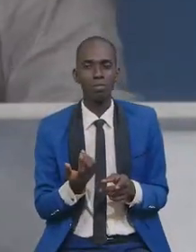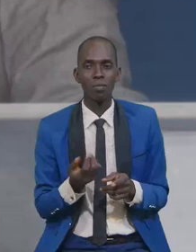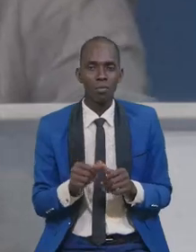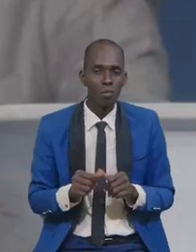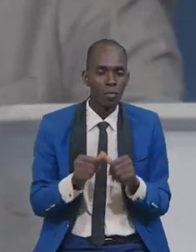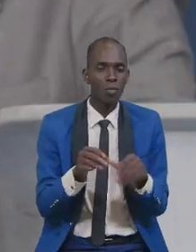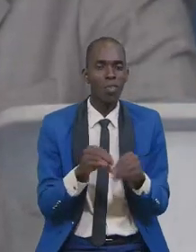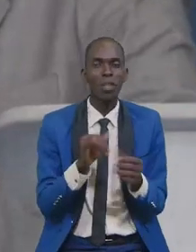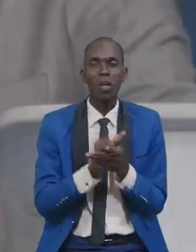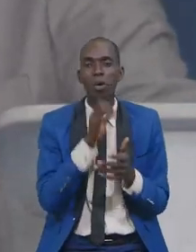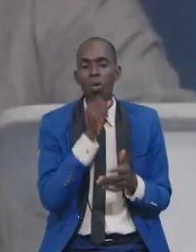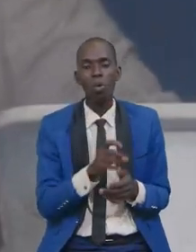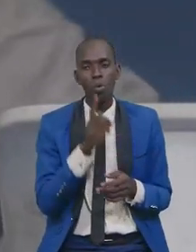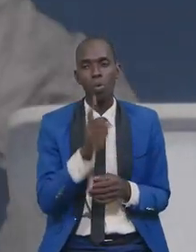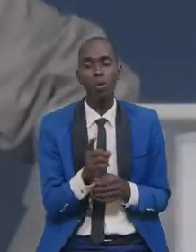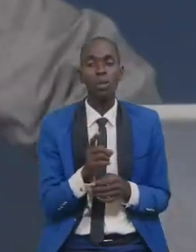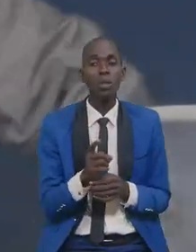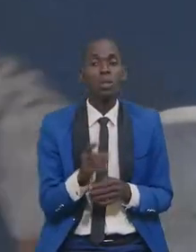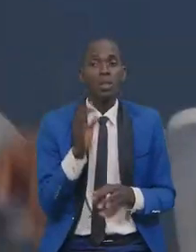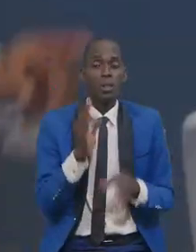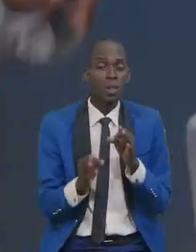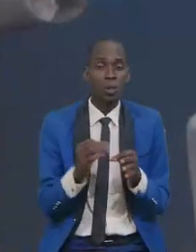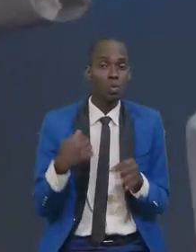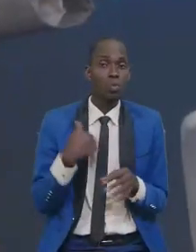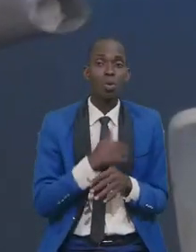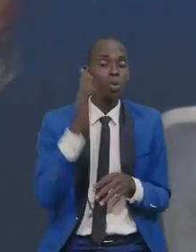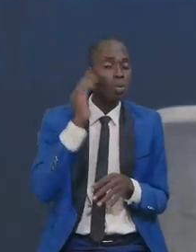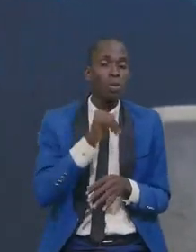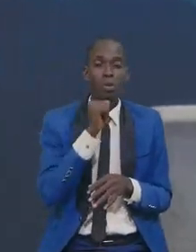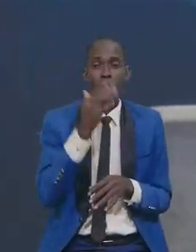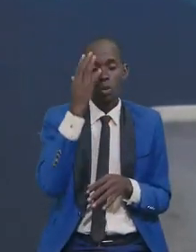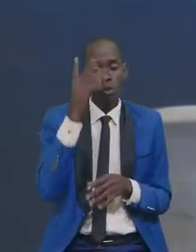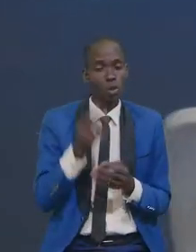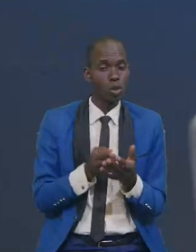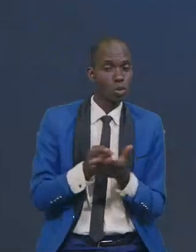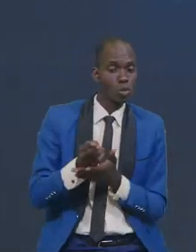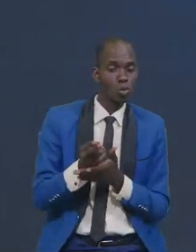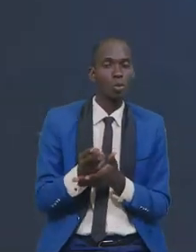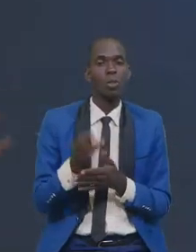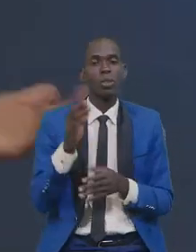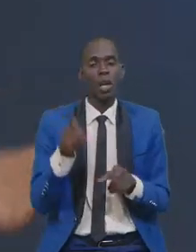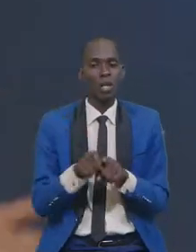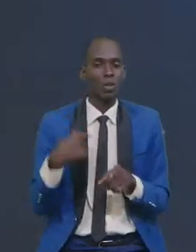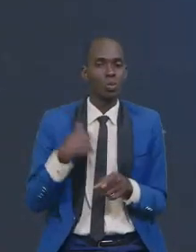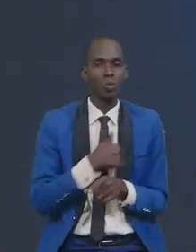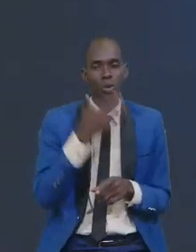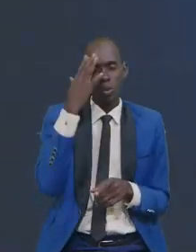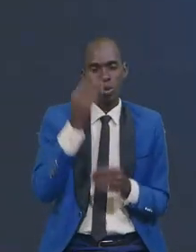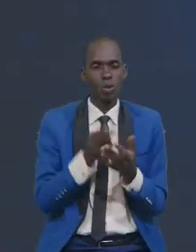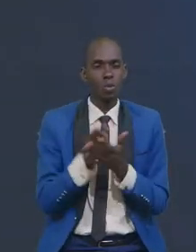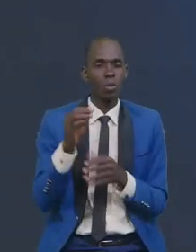Nous allons oublier. Alors, nous ne connaîtrons plus la vérité que nous connaissions il y a de cela 30